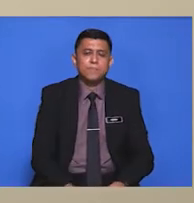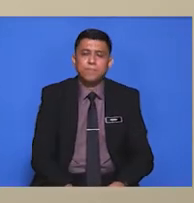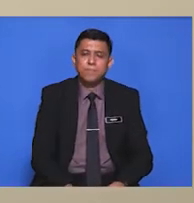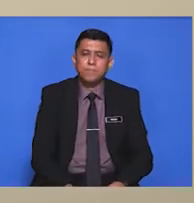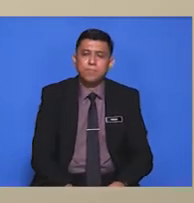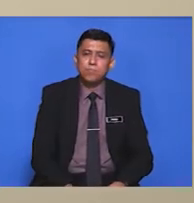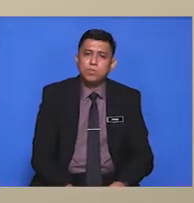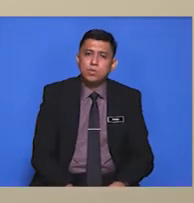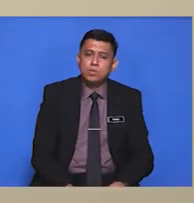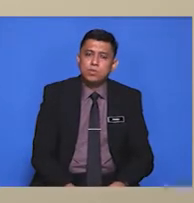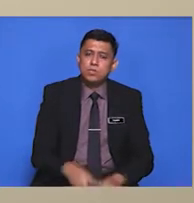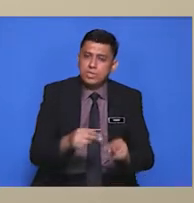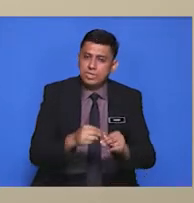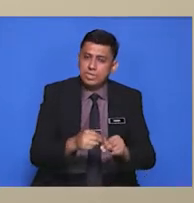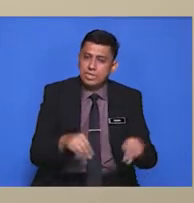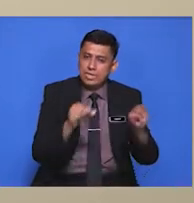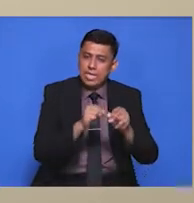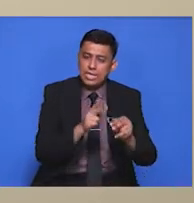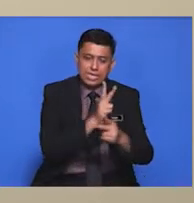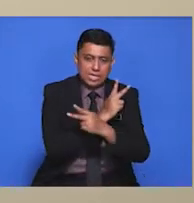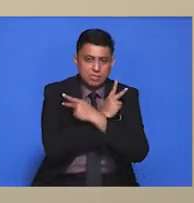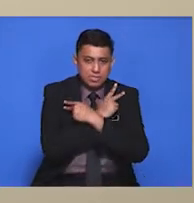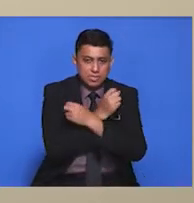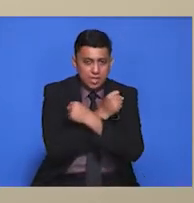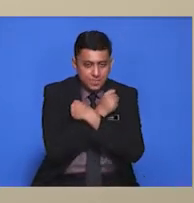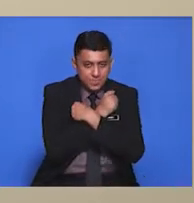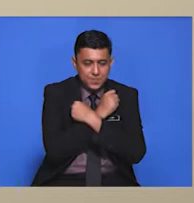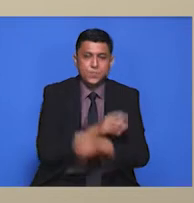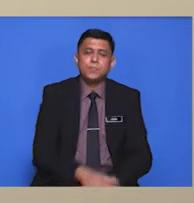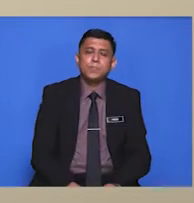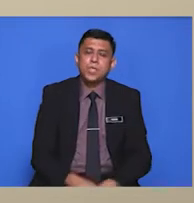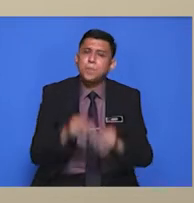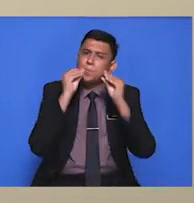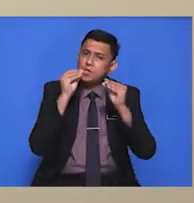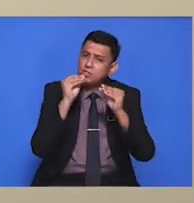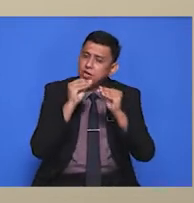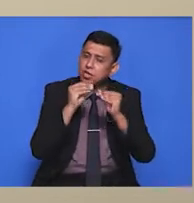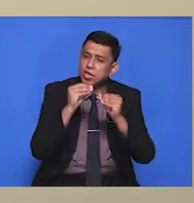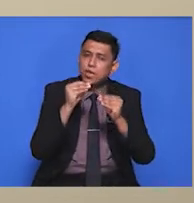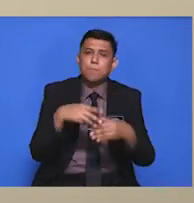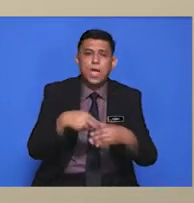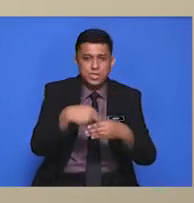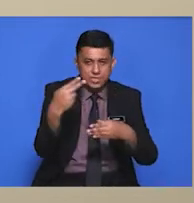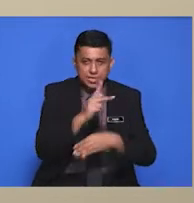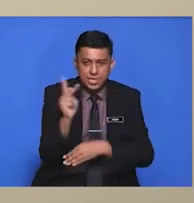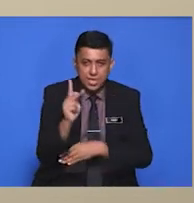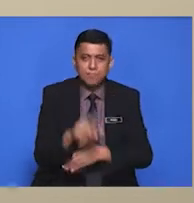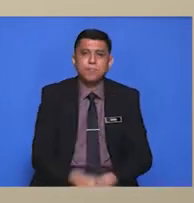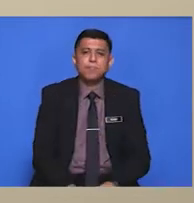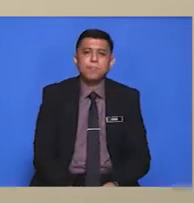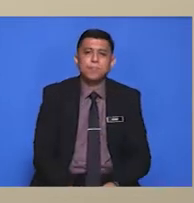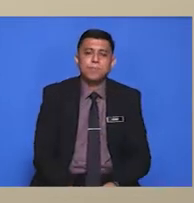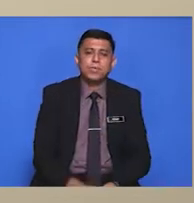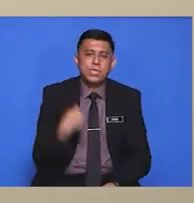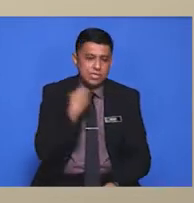Seterusnya, terdapat juga nilai kasih sayang. Manakala, pengajaran yang dapat dihasilkan daripada nilai tersebut